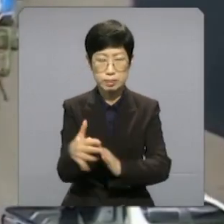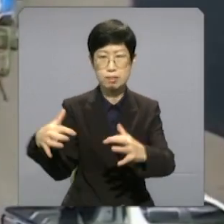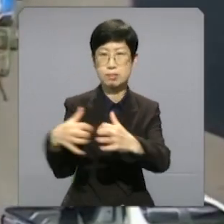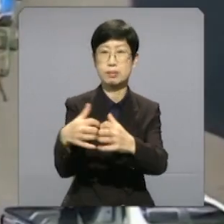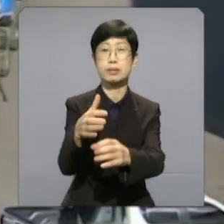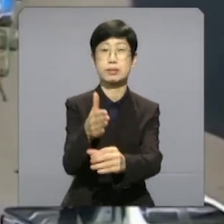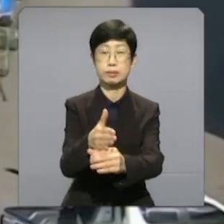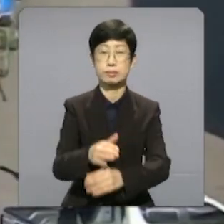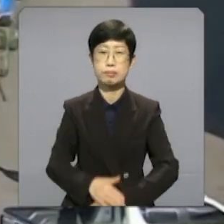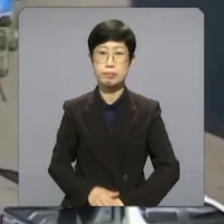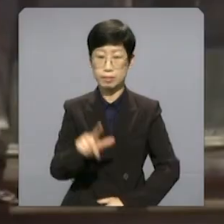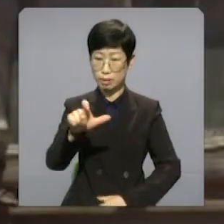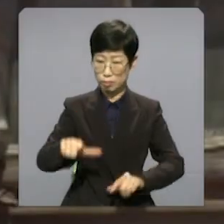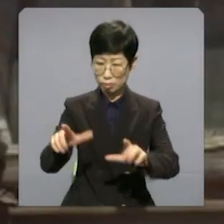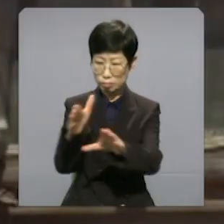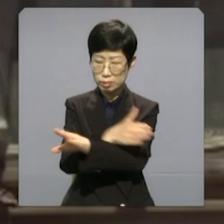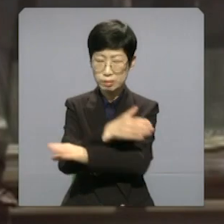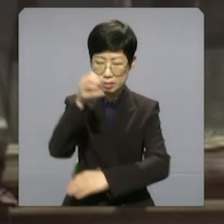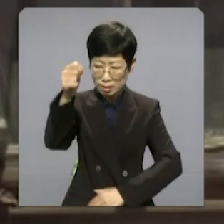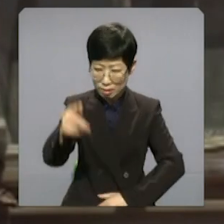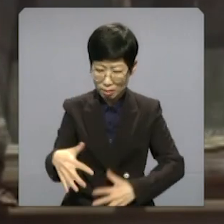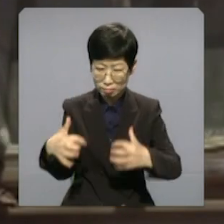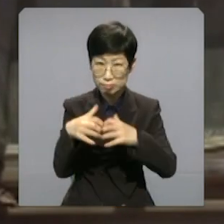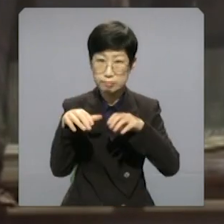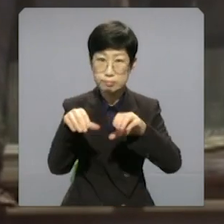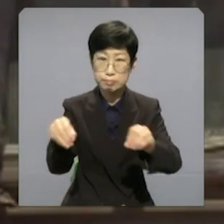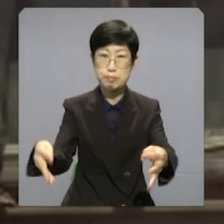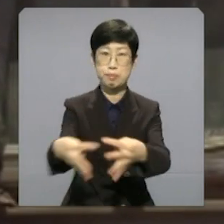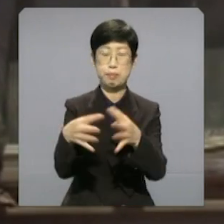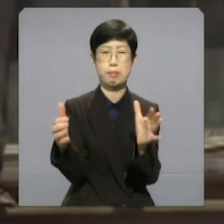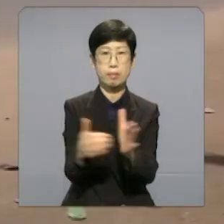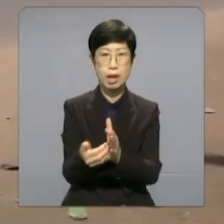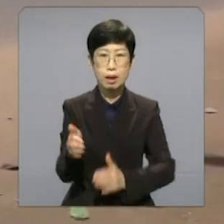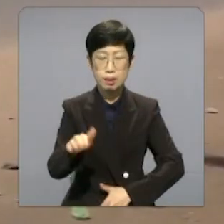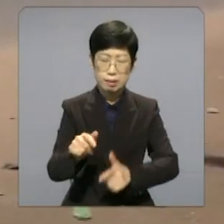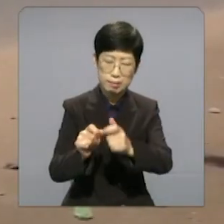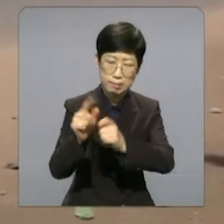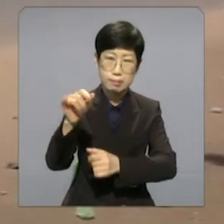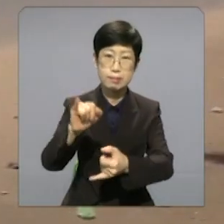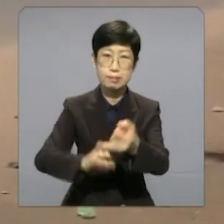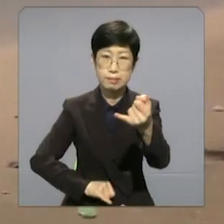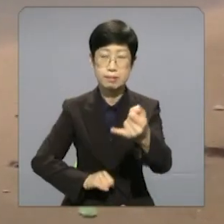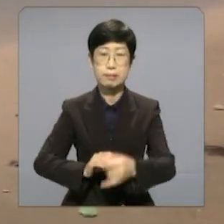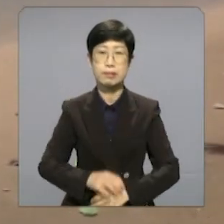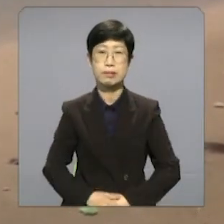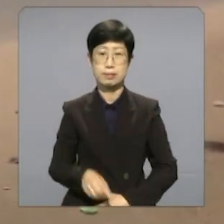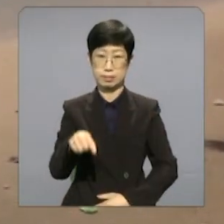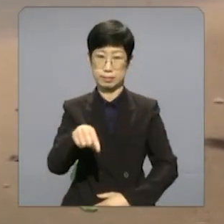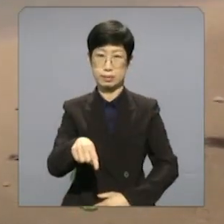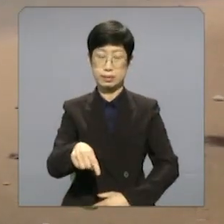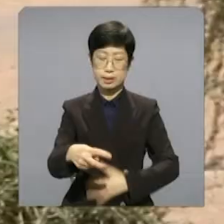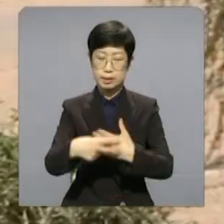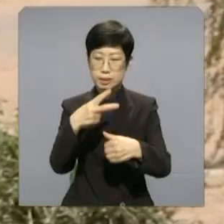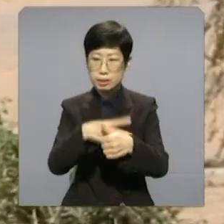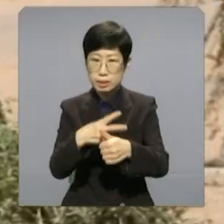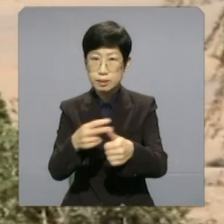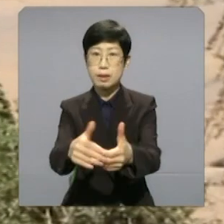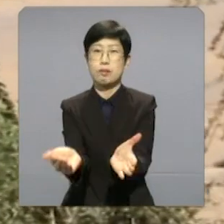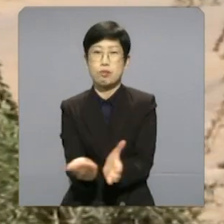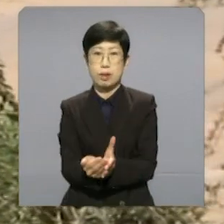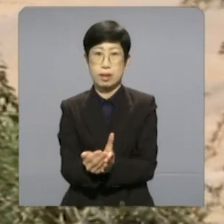양측은 지난 15일부터 여러 차례 휴전에 합의했지만 대부분 지켜지지는 않았습니다. 수단 의사회는 지난 2주